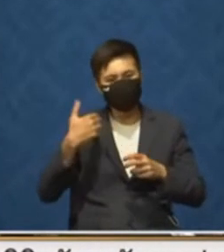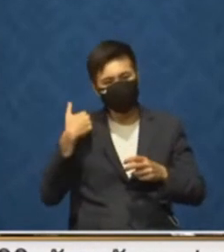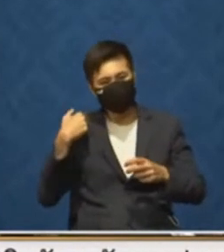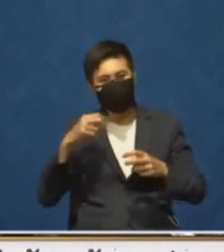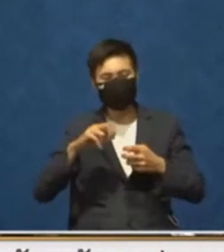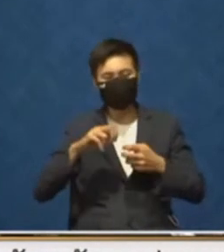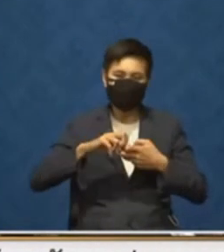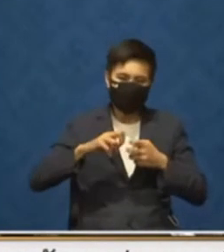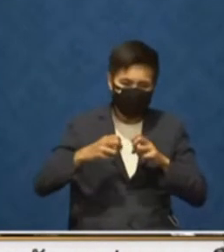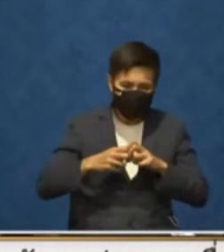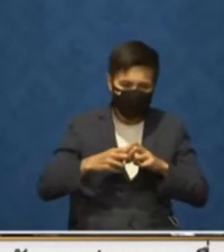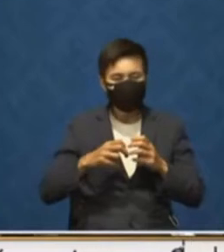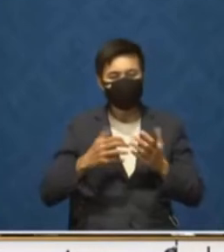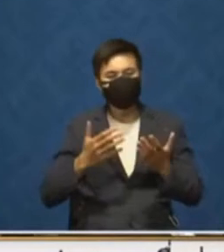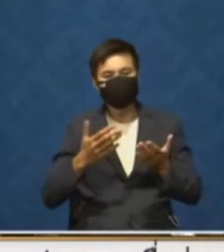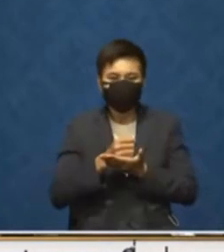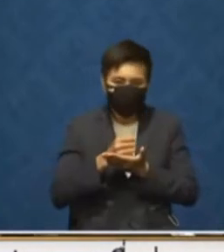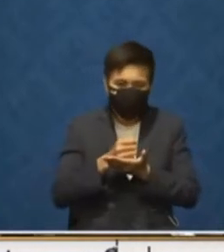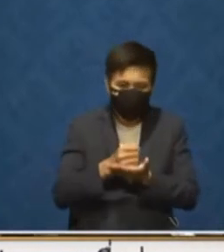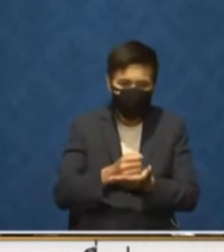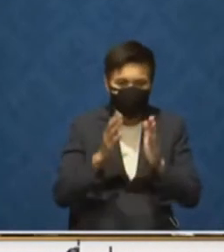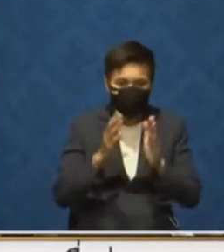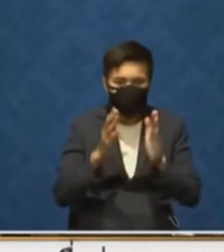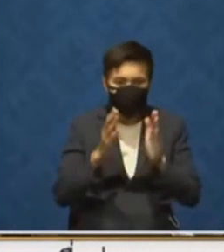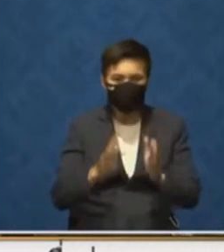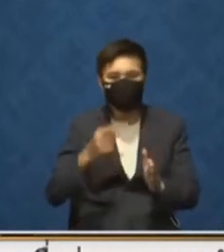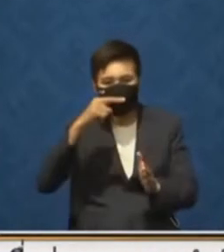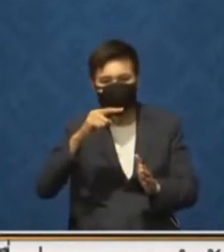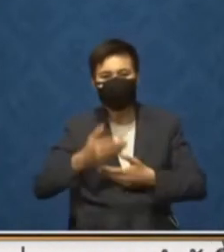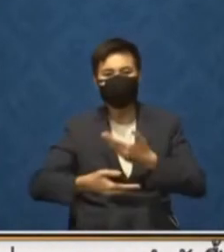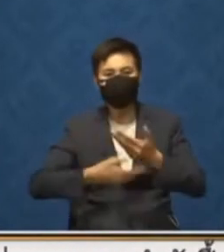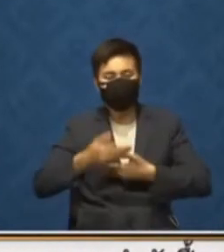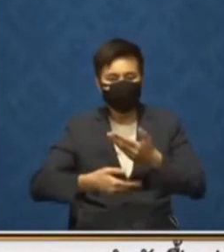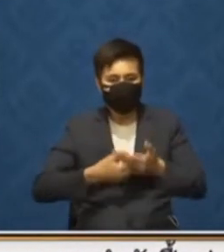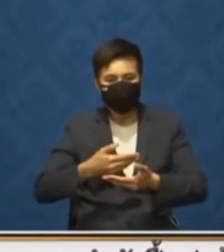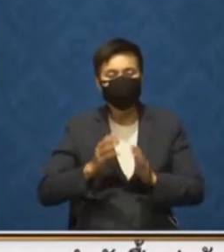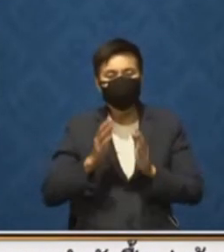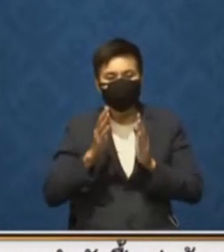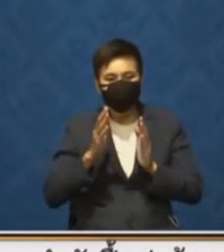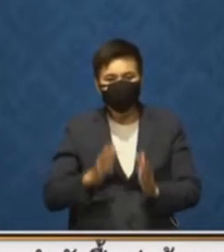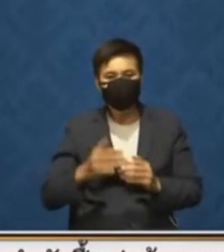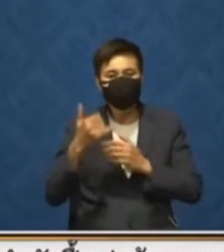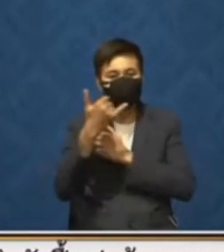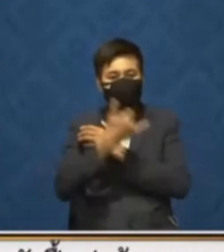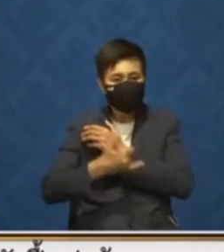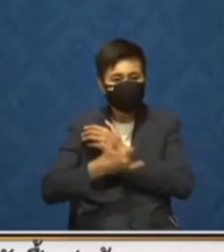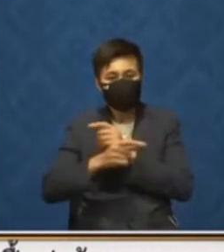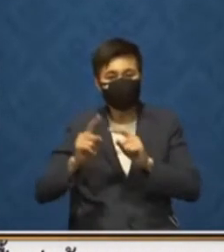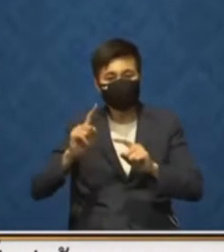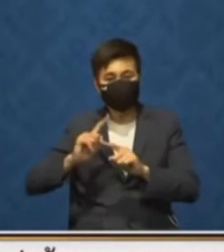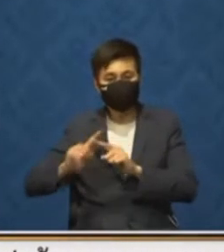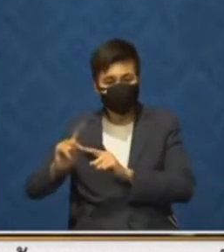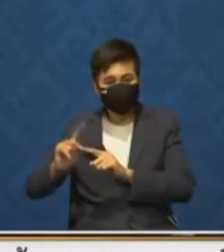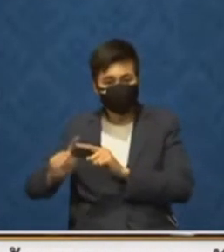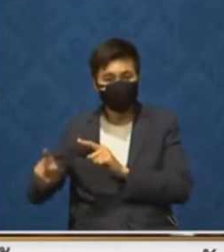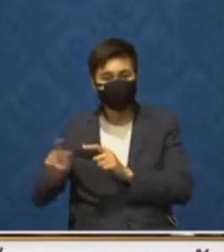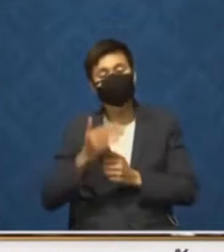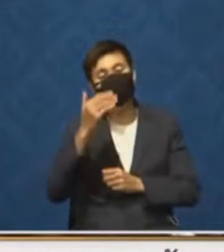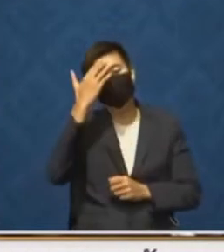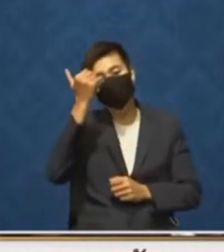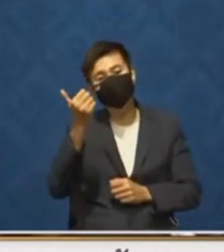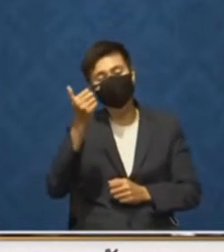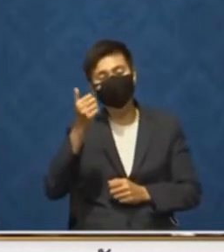จะช่วยเหลือคนคนไทยที่ต้องฆ่าขายกับคนต่างชาติเนี่ยเป็นเพราะพวกเราได้